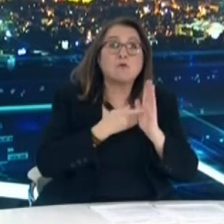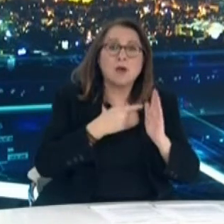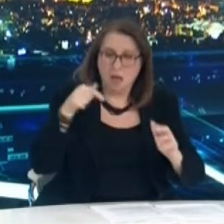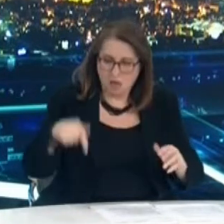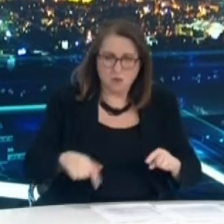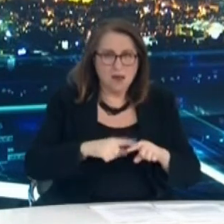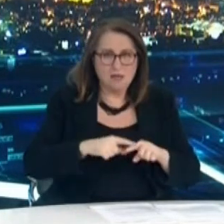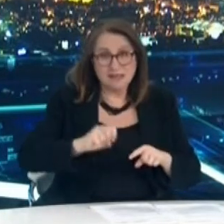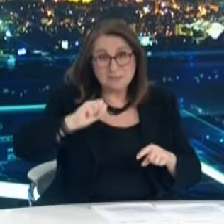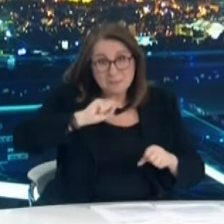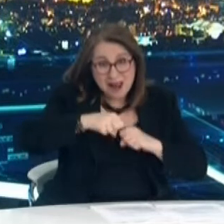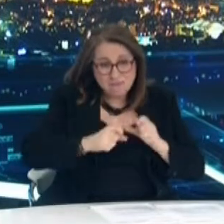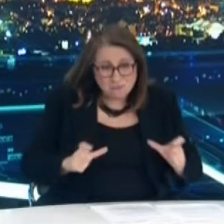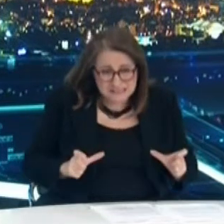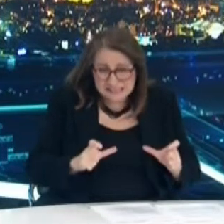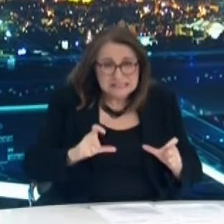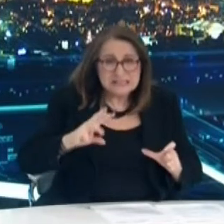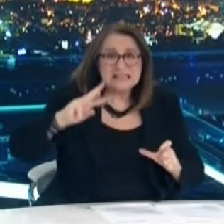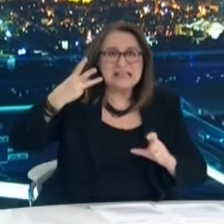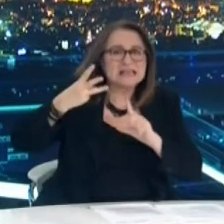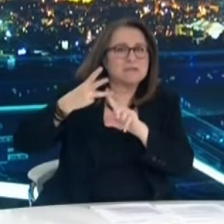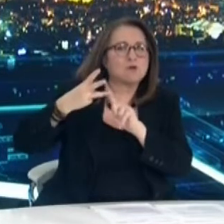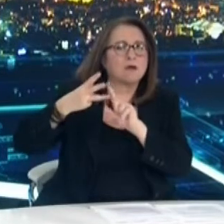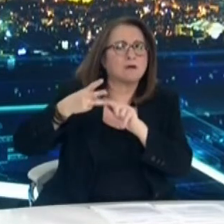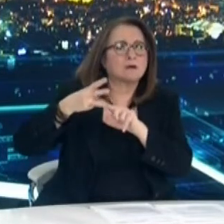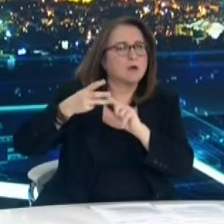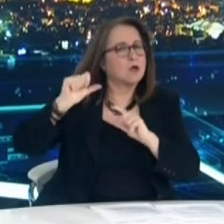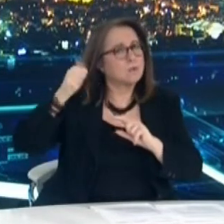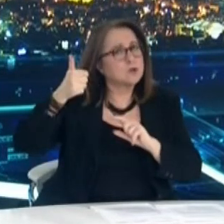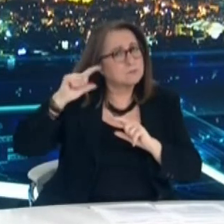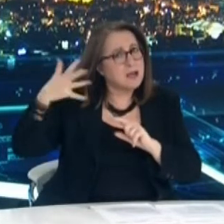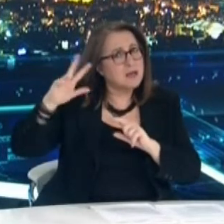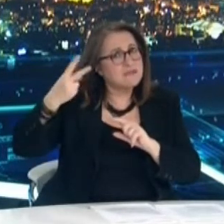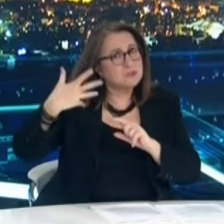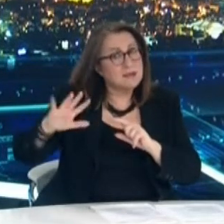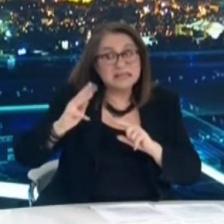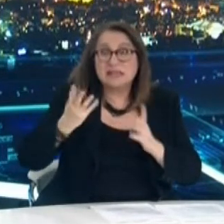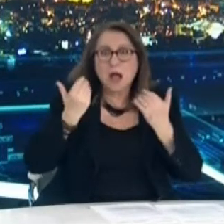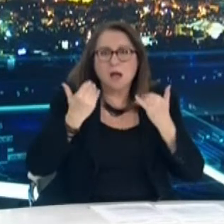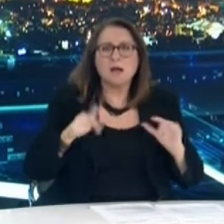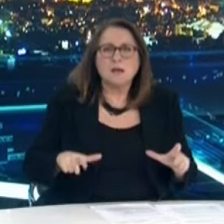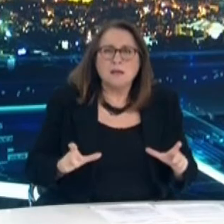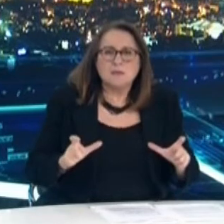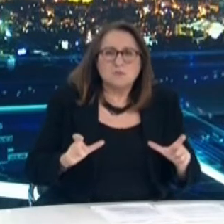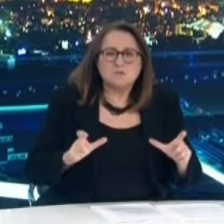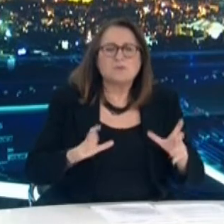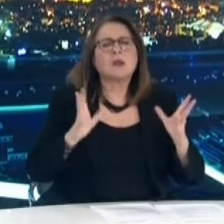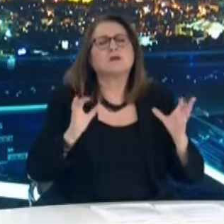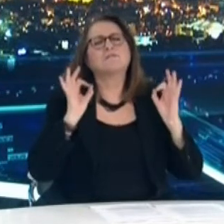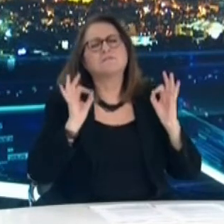συνθήκες, και με την κούραση να συνοδεύει την καθημερινή προσπάθεια όλων μας. Και με τις μεταλλάξεις να δυσχεραίνουν και να επιβαρύνουν την καθημερινότητά